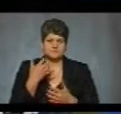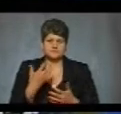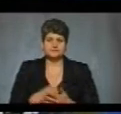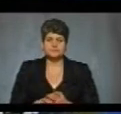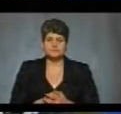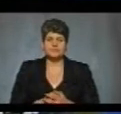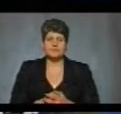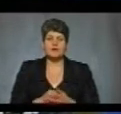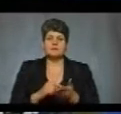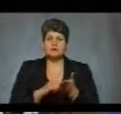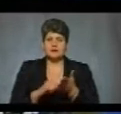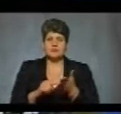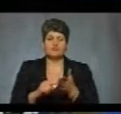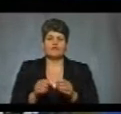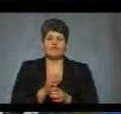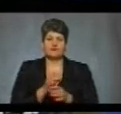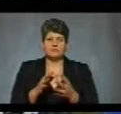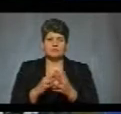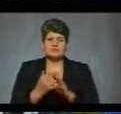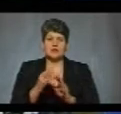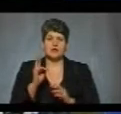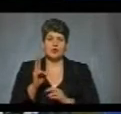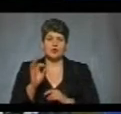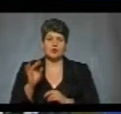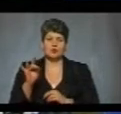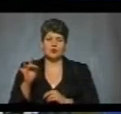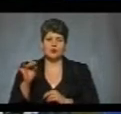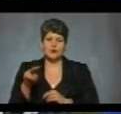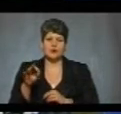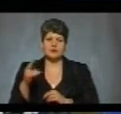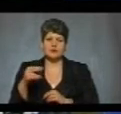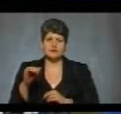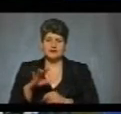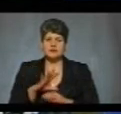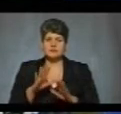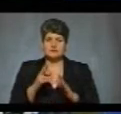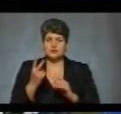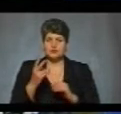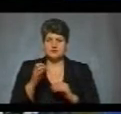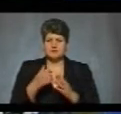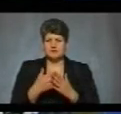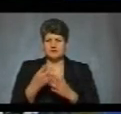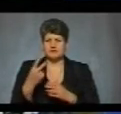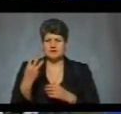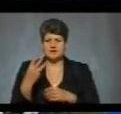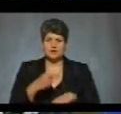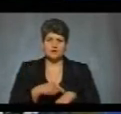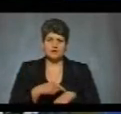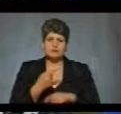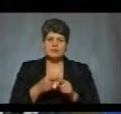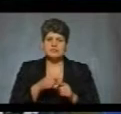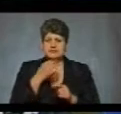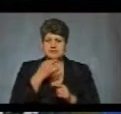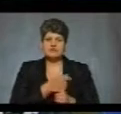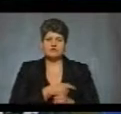кореспондентів. Зазначу, вибух у селі Колодіївка під Волочиського району стався 2 січня близько 23 години. Про це нам повідомив